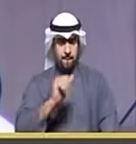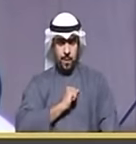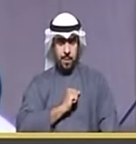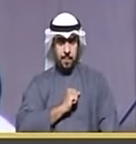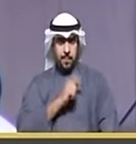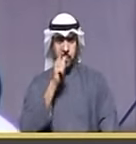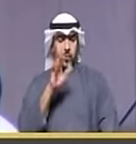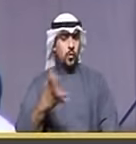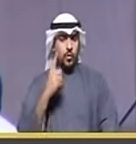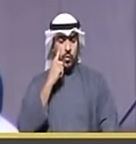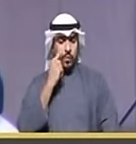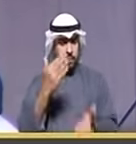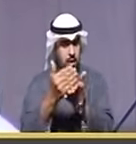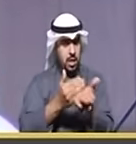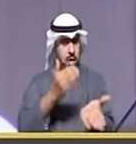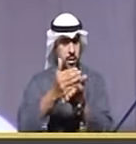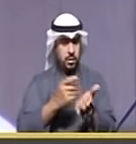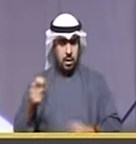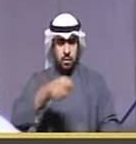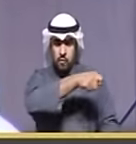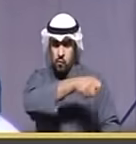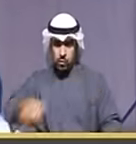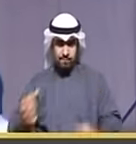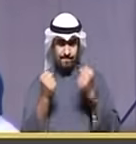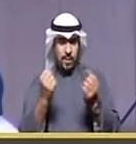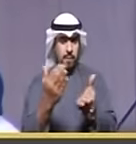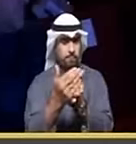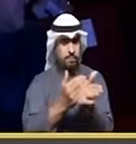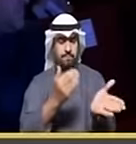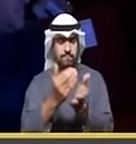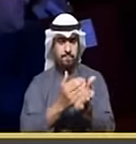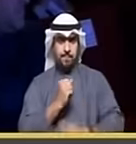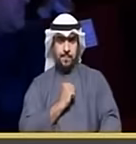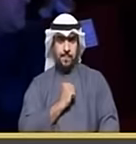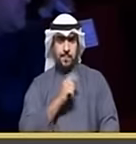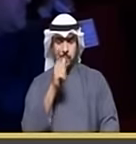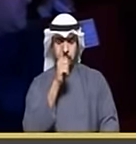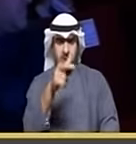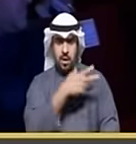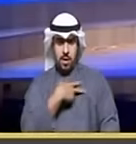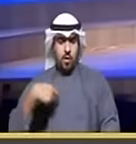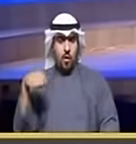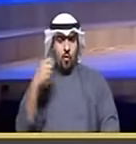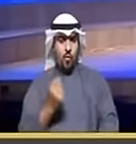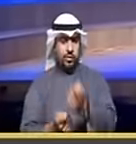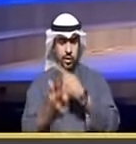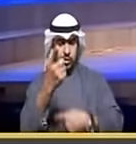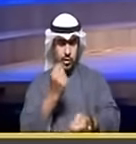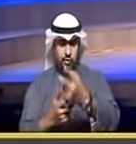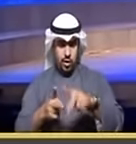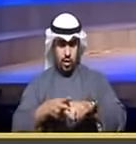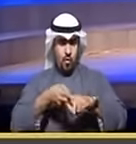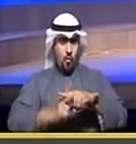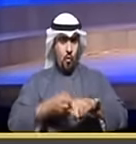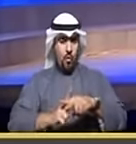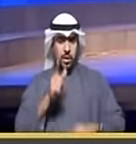ان تحد من الانفاق الجاري الذي يمكن الاستغناء عنه ومن جانبه قال وزير التجاره والصناعه خالد الروضان